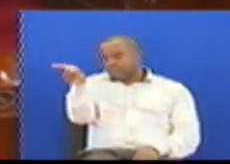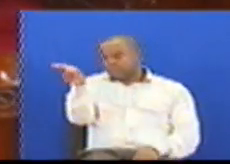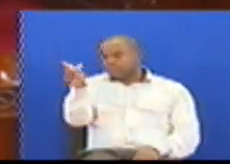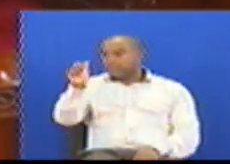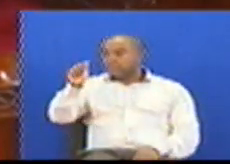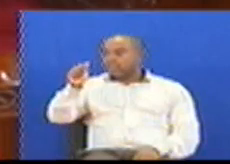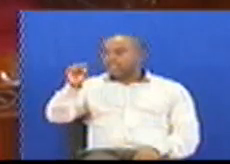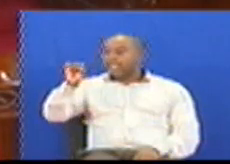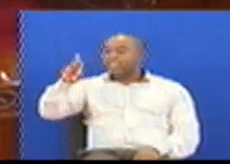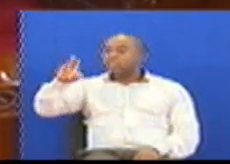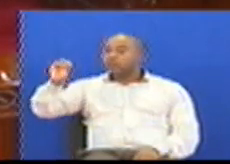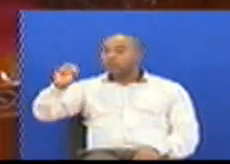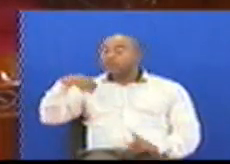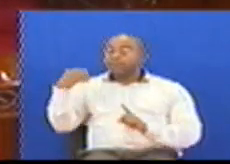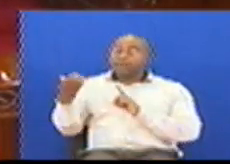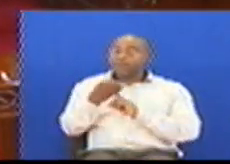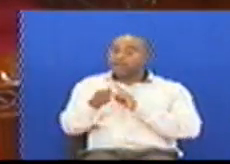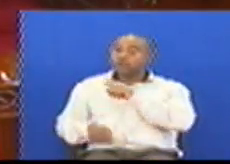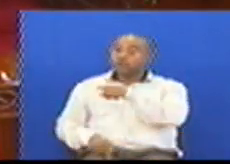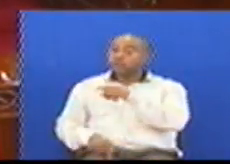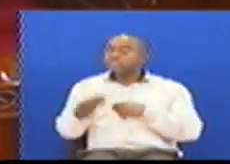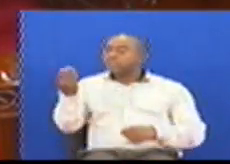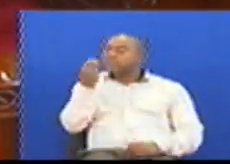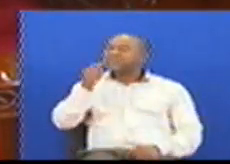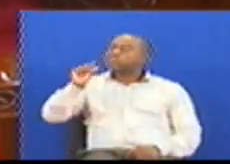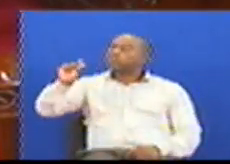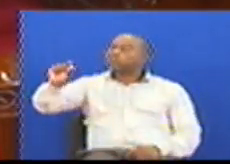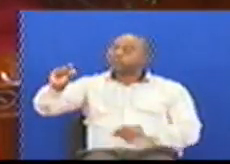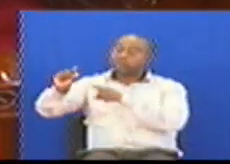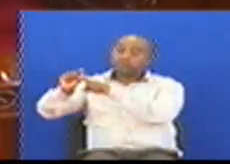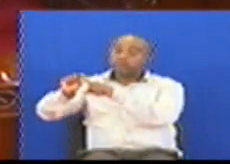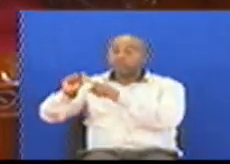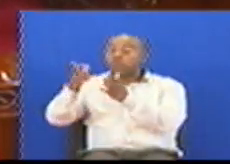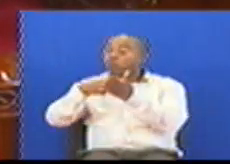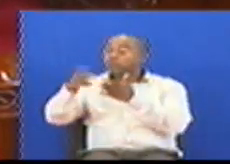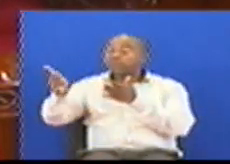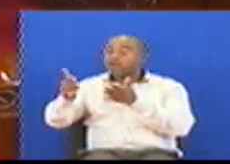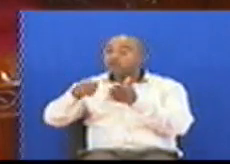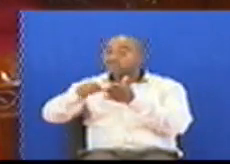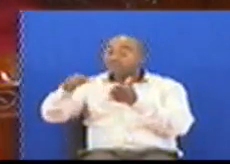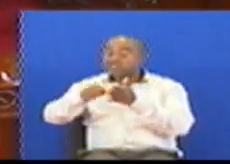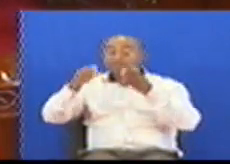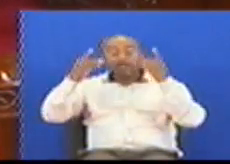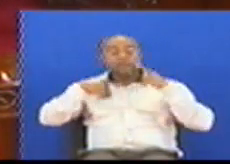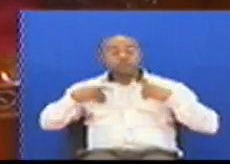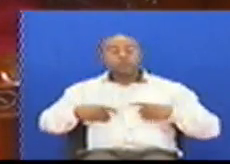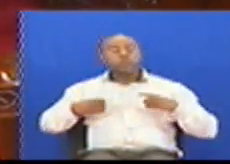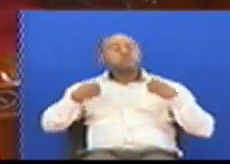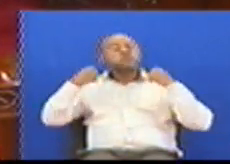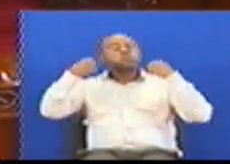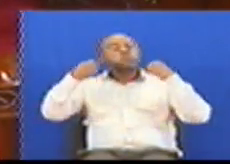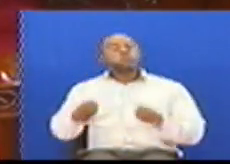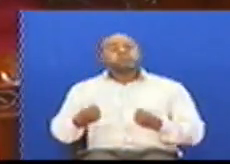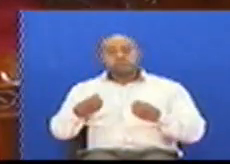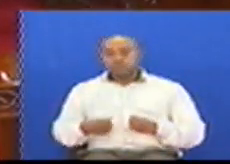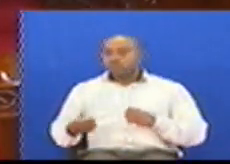Mapato yanayopatikana pale kwenye halmashauri ya Gairo ni machache mno. Kuwalipa madiwani imekuwa ni ngumu. Ni kwa